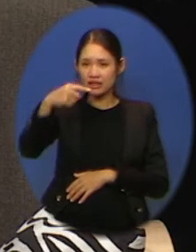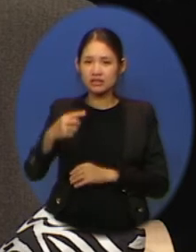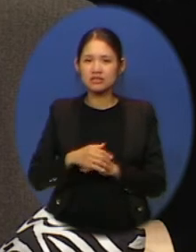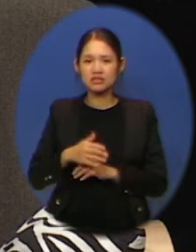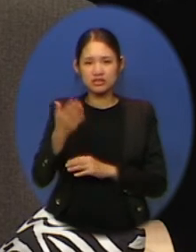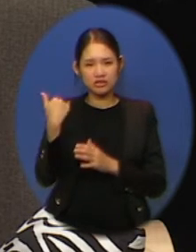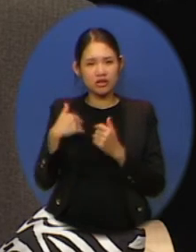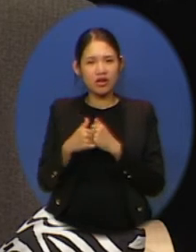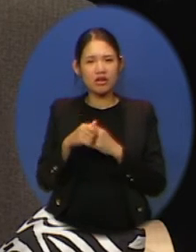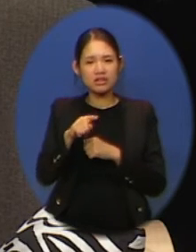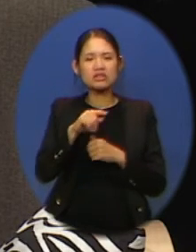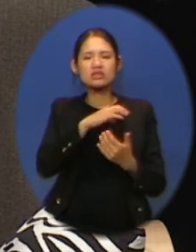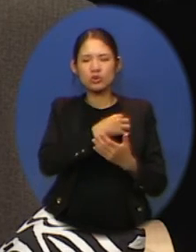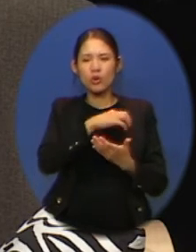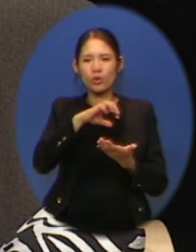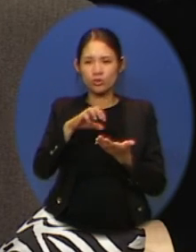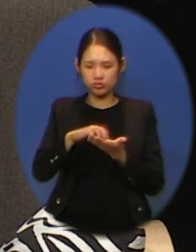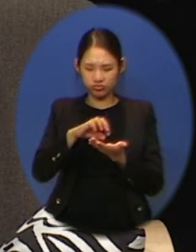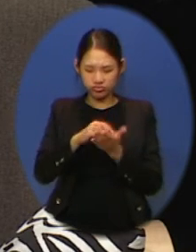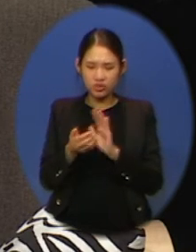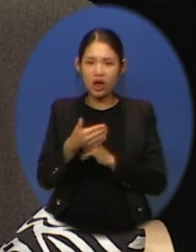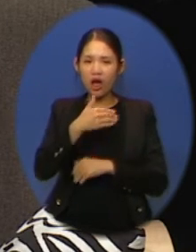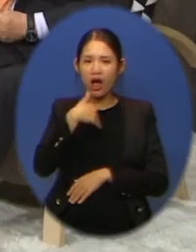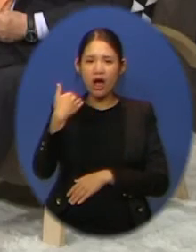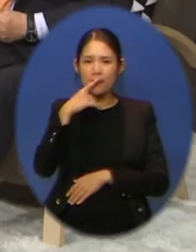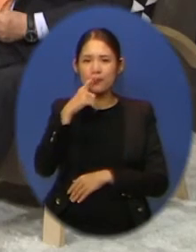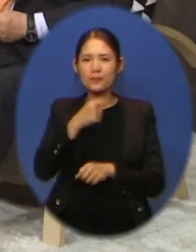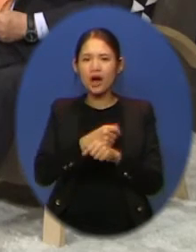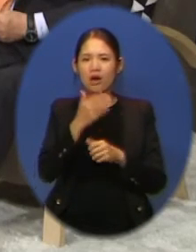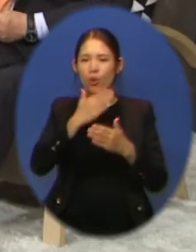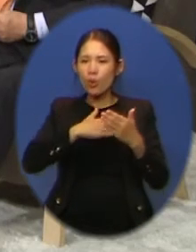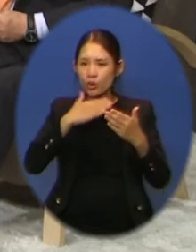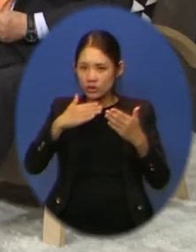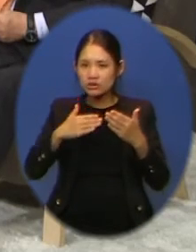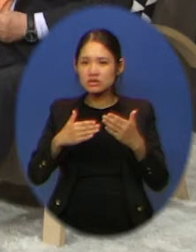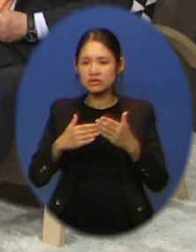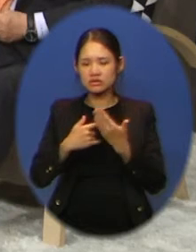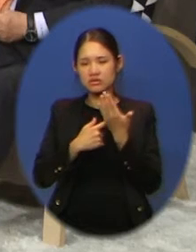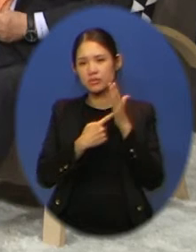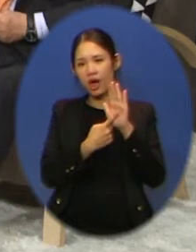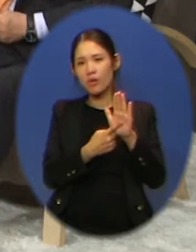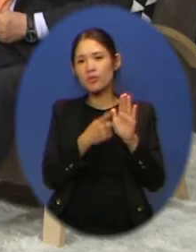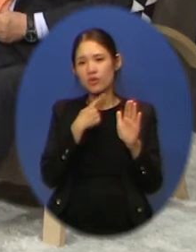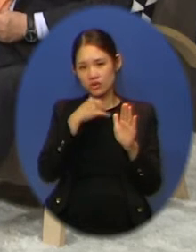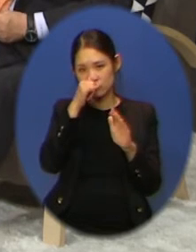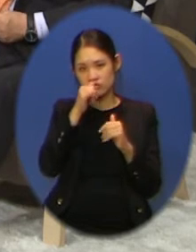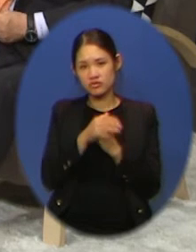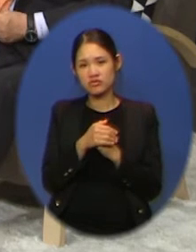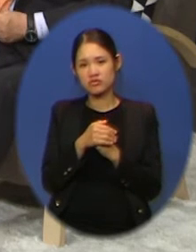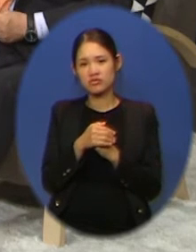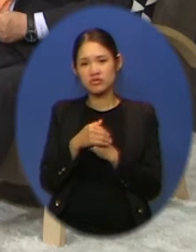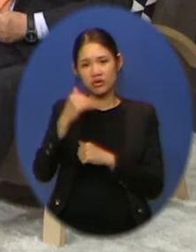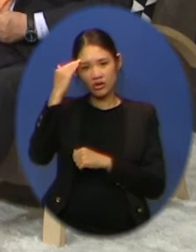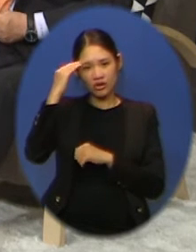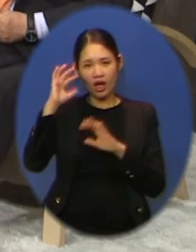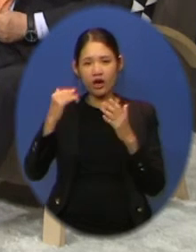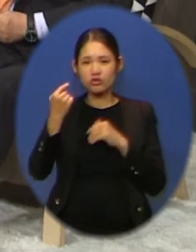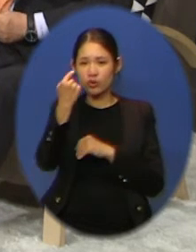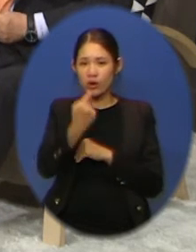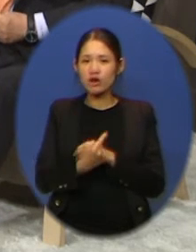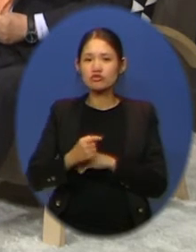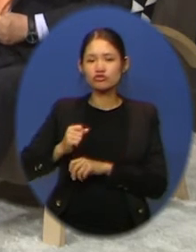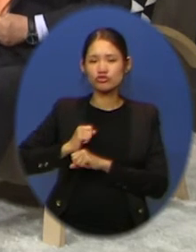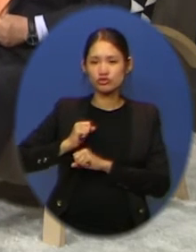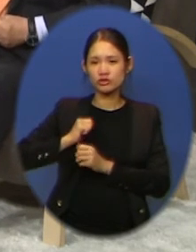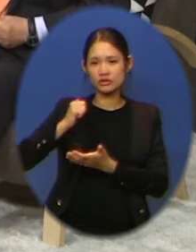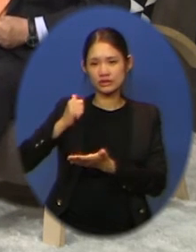정도면 충분하다 공식적으로 말까지 했습니다. 네. 우리 대사도 말했고 이건 여기 한국에 와 있는 그 뭐라 그래요